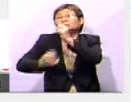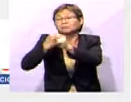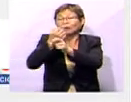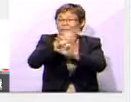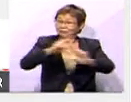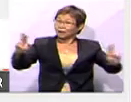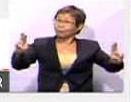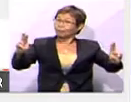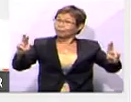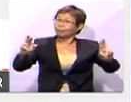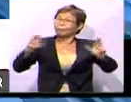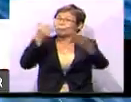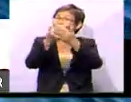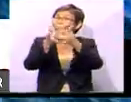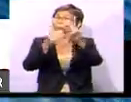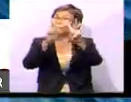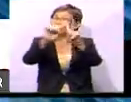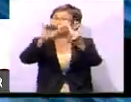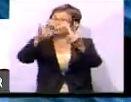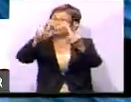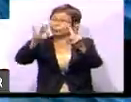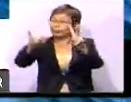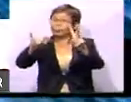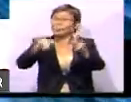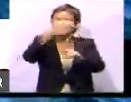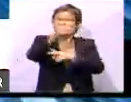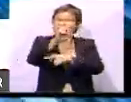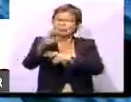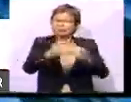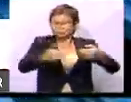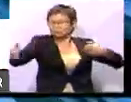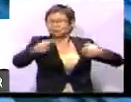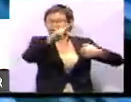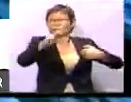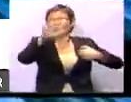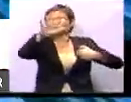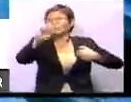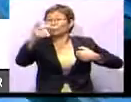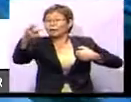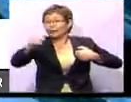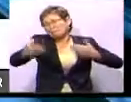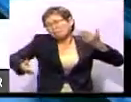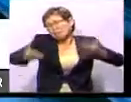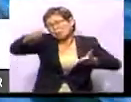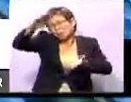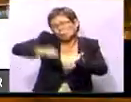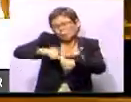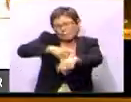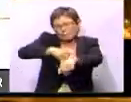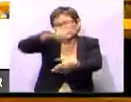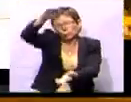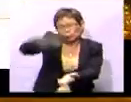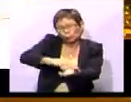siap sepenuhnya menjelang 2026, HSR sepanjang 350 km itu dijangka mengurangkan masa